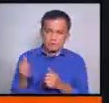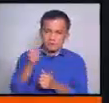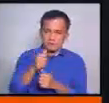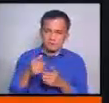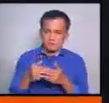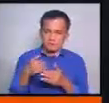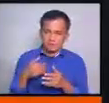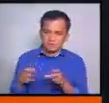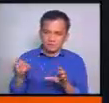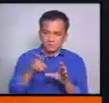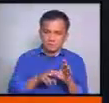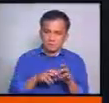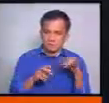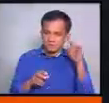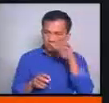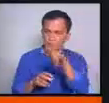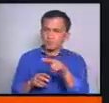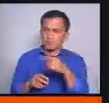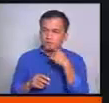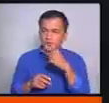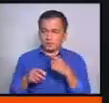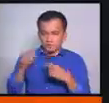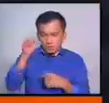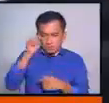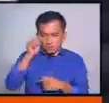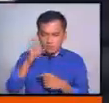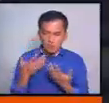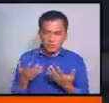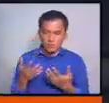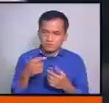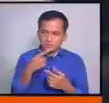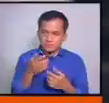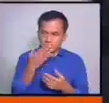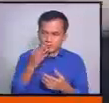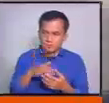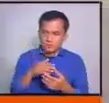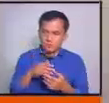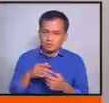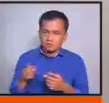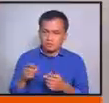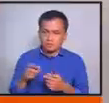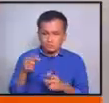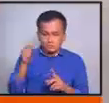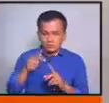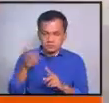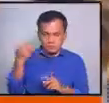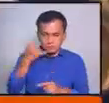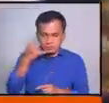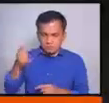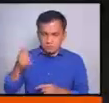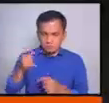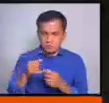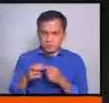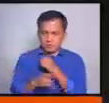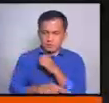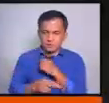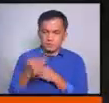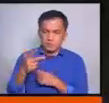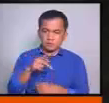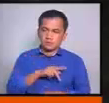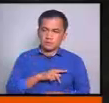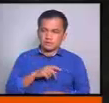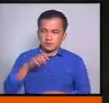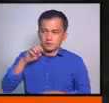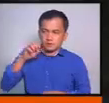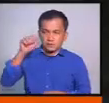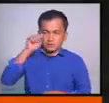siya sumakay ng eroplano. Muling iginiit ni Albayalde na wala siyang masamang motibo ng tawagan ng Noy Hepe ng Region 3 Police na si